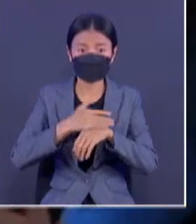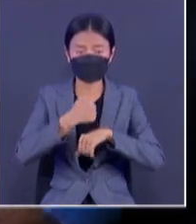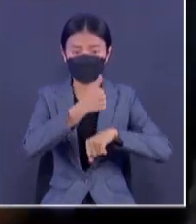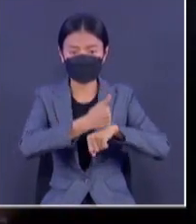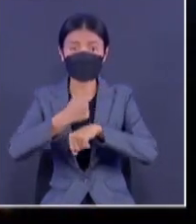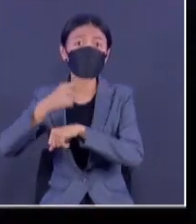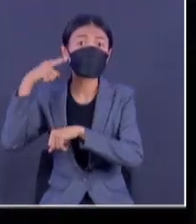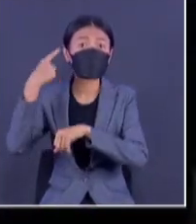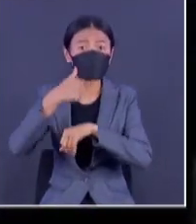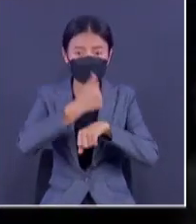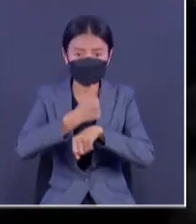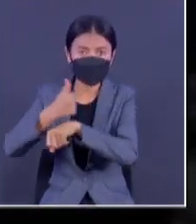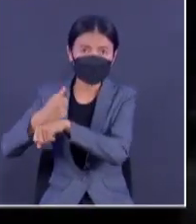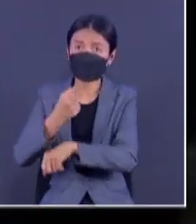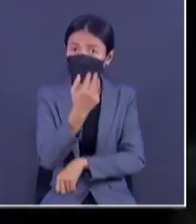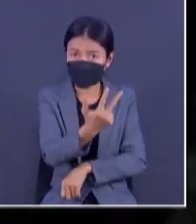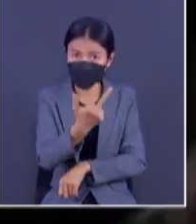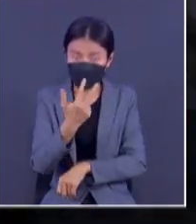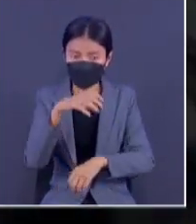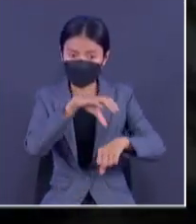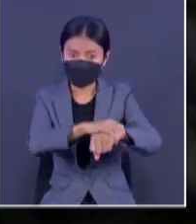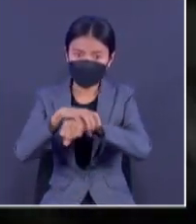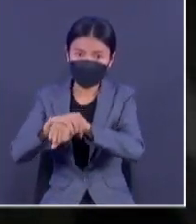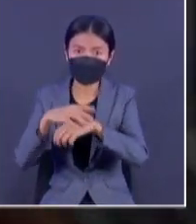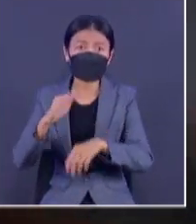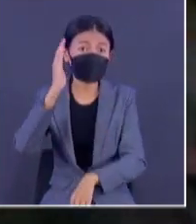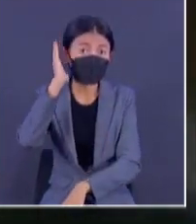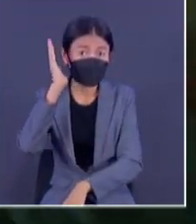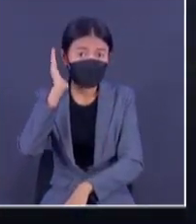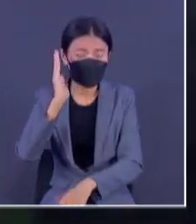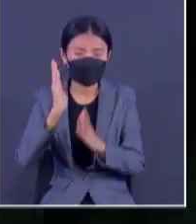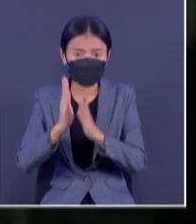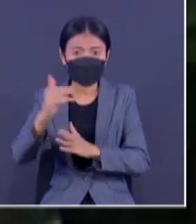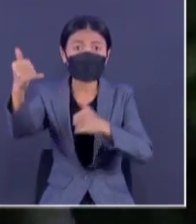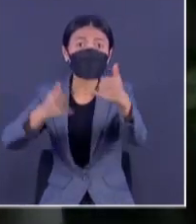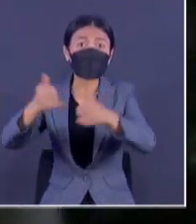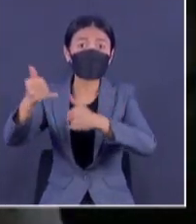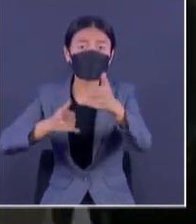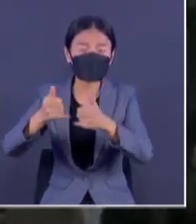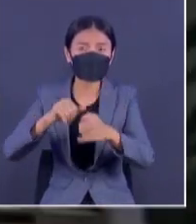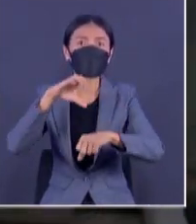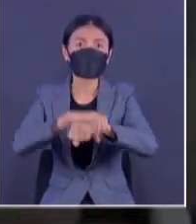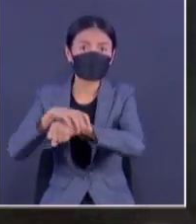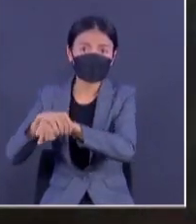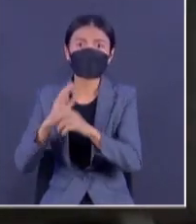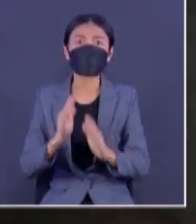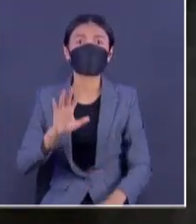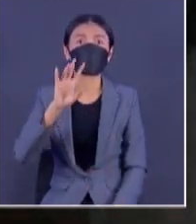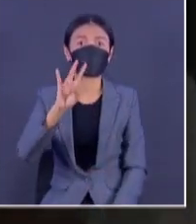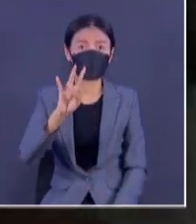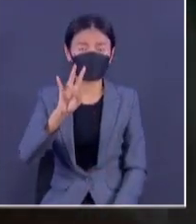ครับแล้วก็จับกลุ่มผู้ที่ซื้อบริการได้ด้วยผู้ซื้อบริการเนี่ยได้จับกลุ่มได้ทั้งหมด7ค